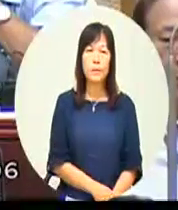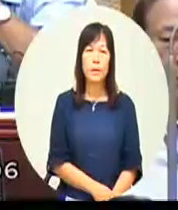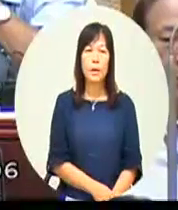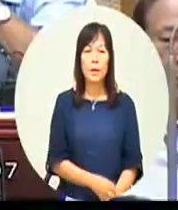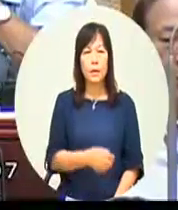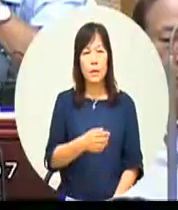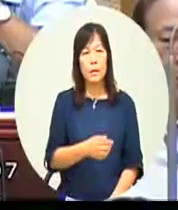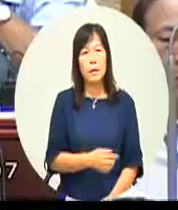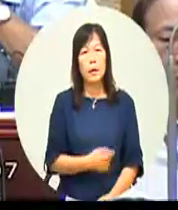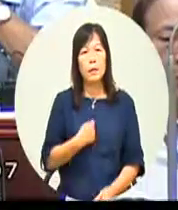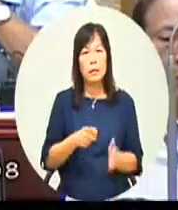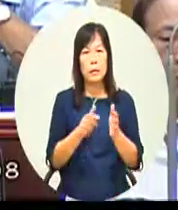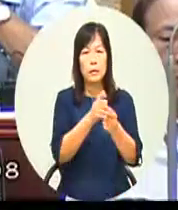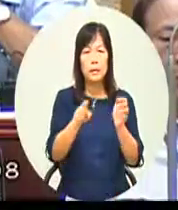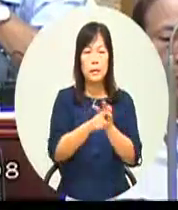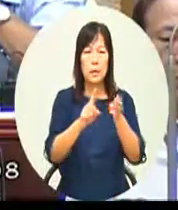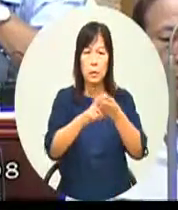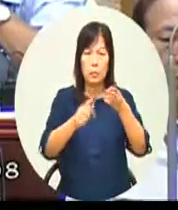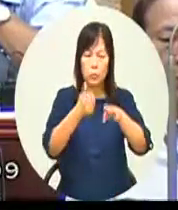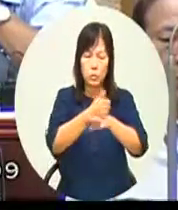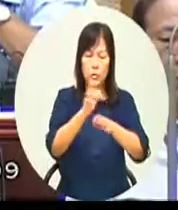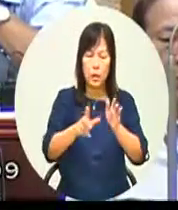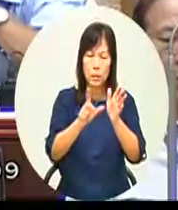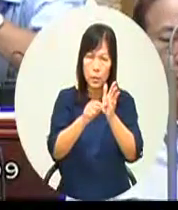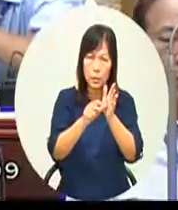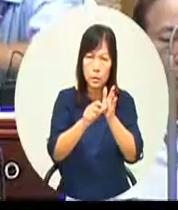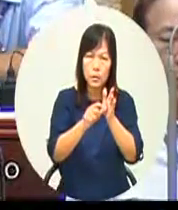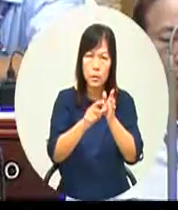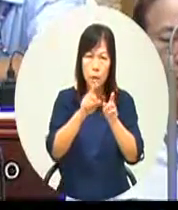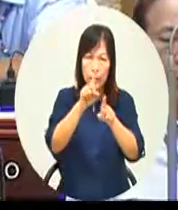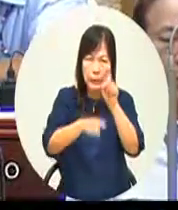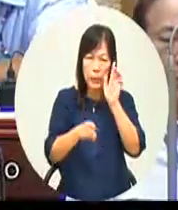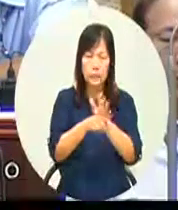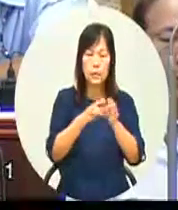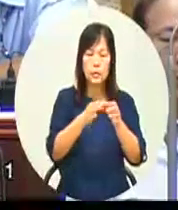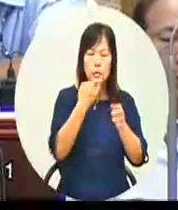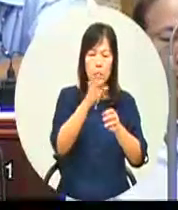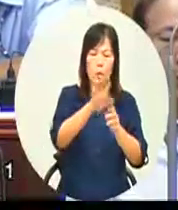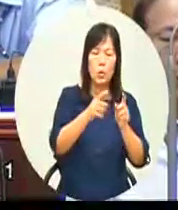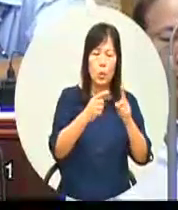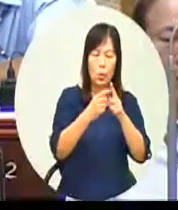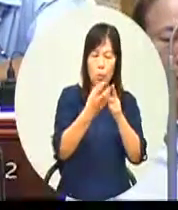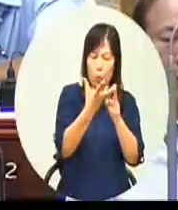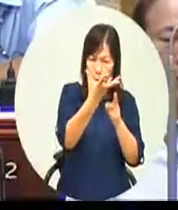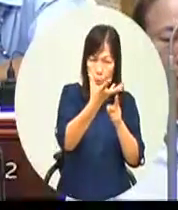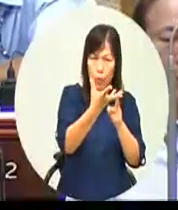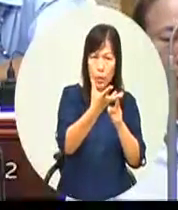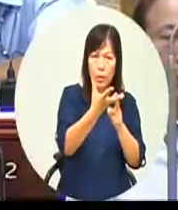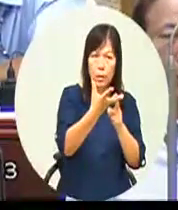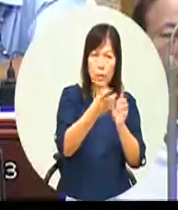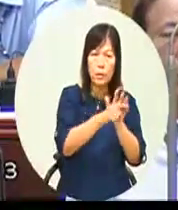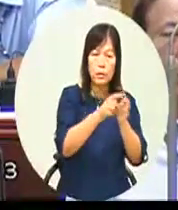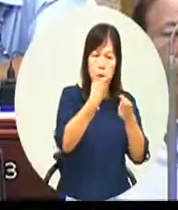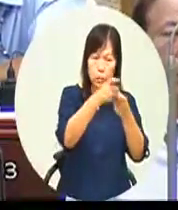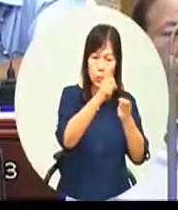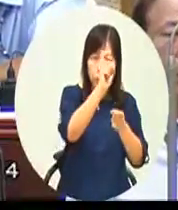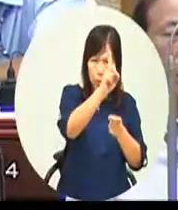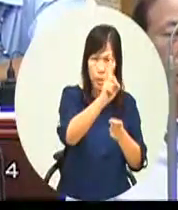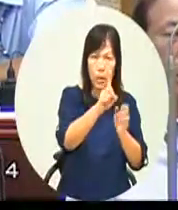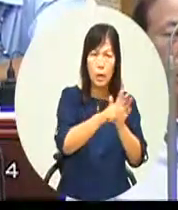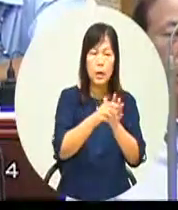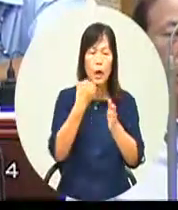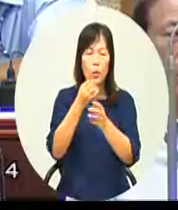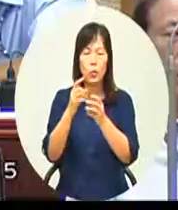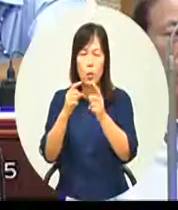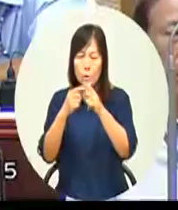席，感谢黄议员哦。 是。 我们今麦班距哦，记得尖峰时间跟离峰时间不一样。尖峰时间的话是10分钟一班，离峰时间的